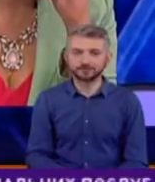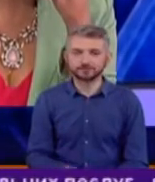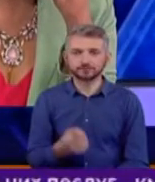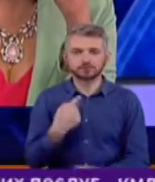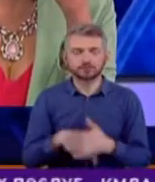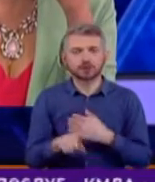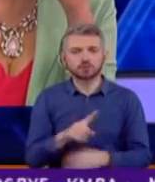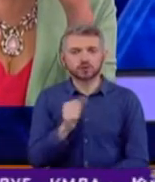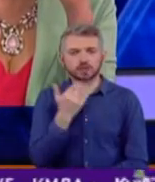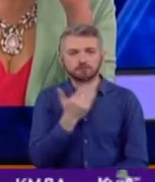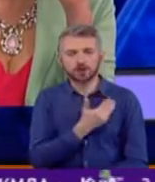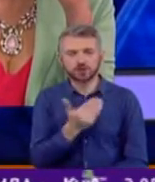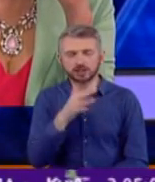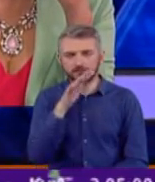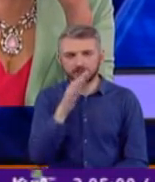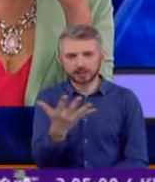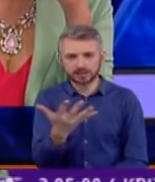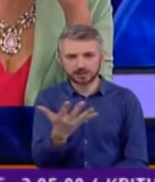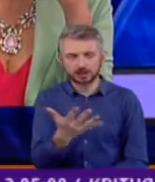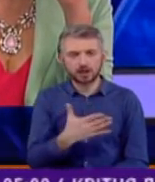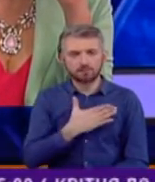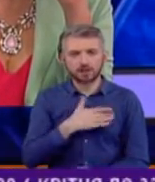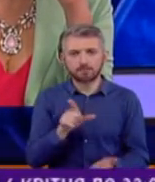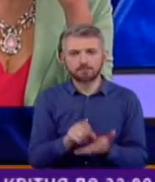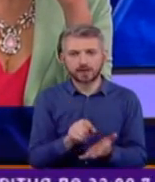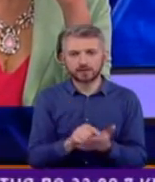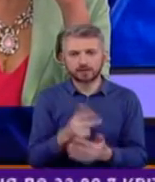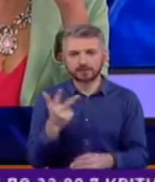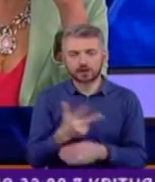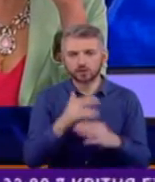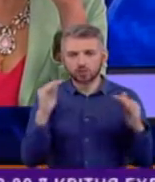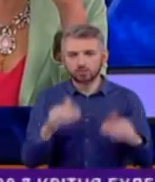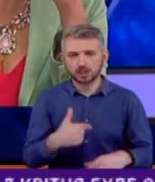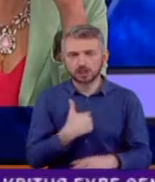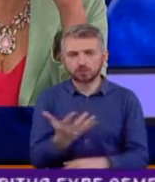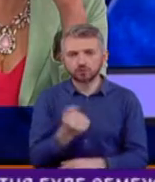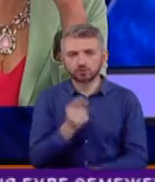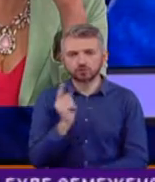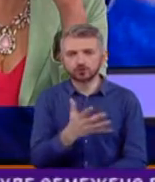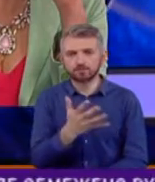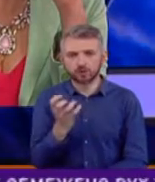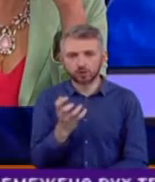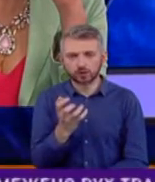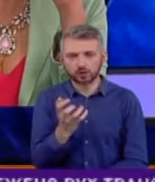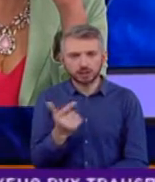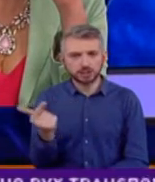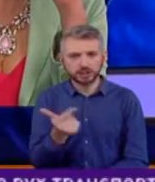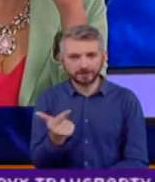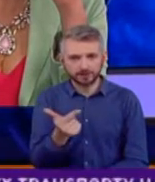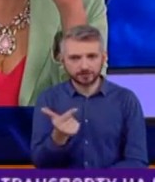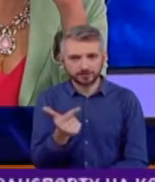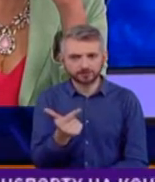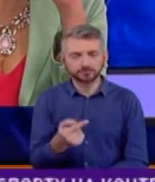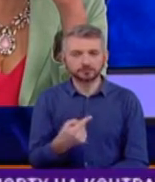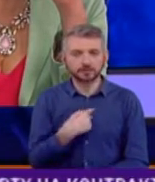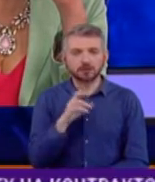Зеленського. Тому що за останні 5 років моя пенсія в 3 рази упала, я отримую 1500